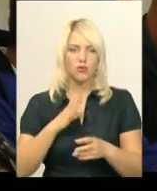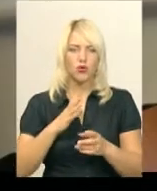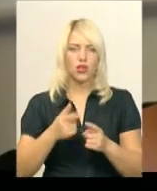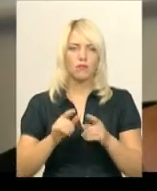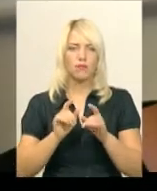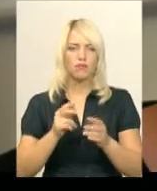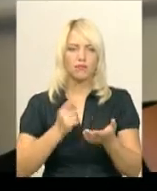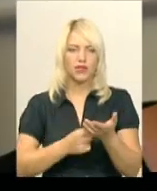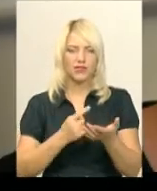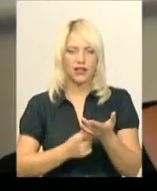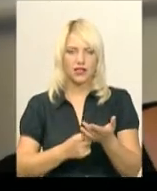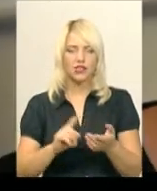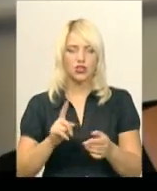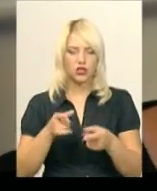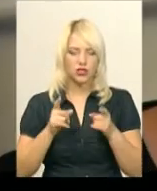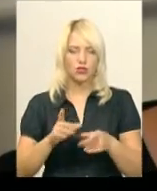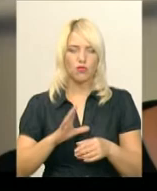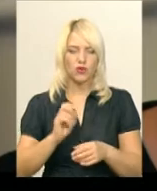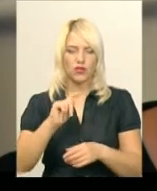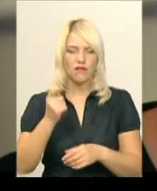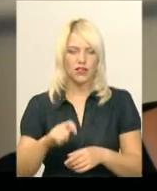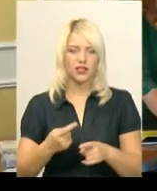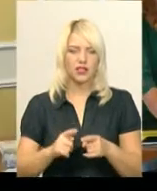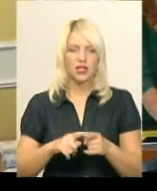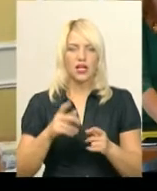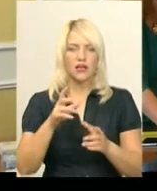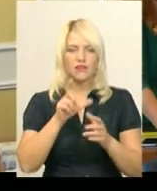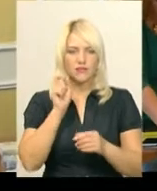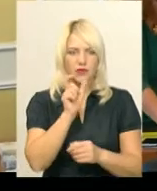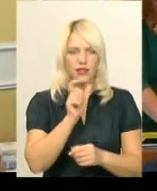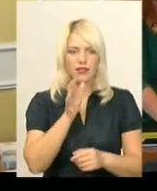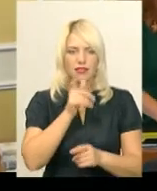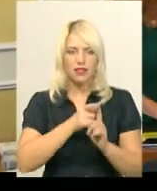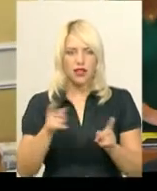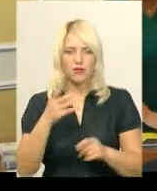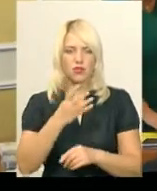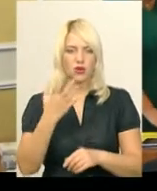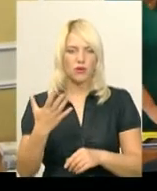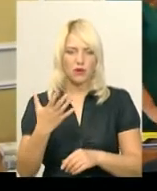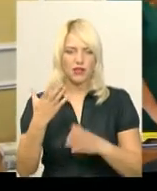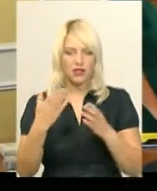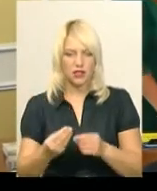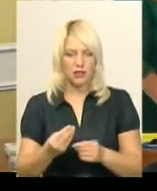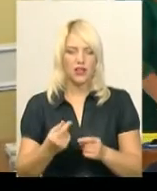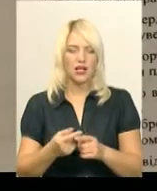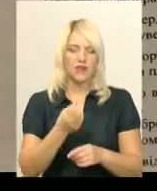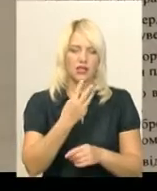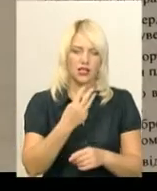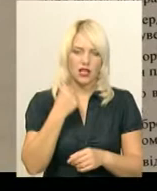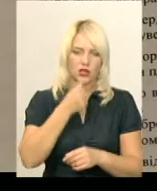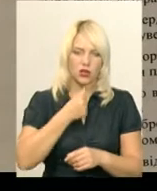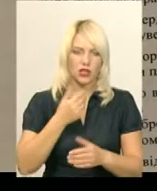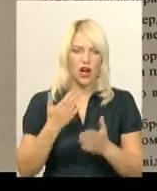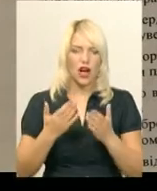мав бути не меншим, ніж 45 днів у період 2014-2015 років, або 90 днів, якщо вони брали участь у військових